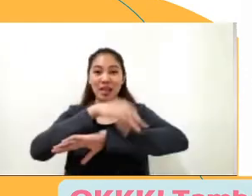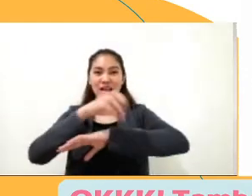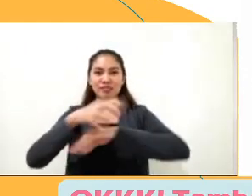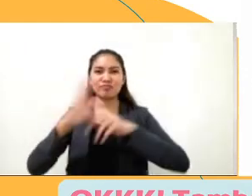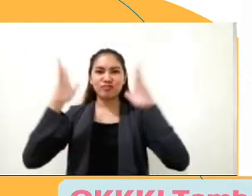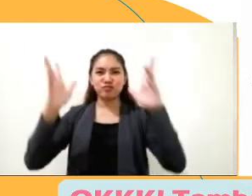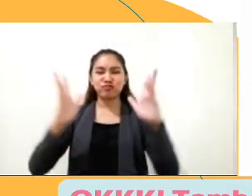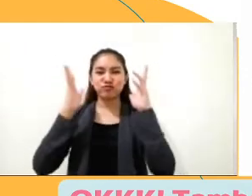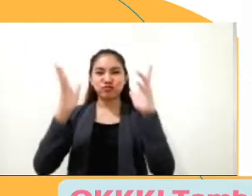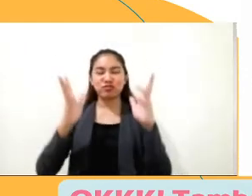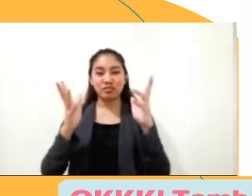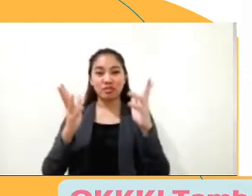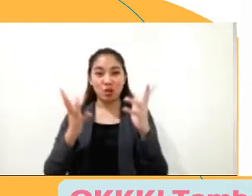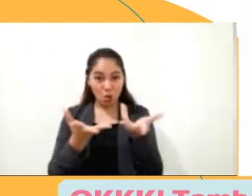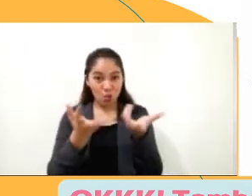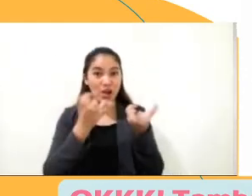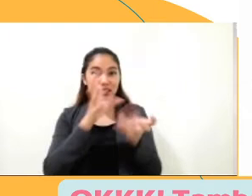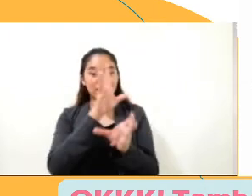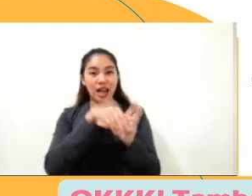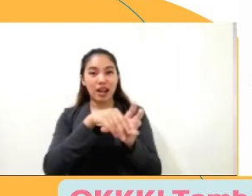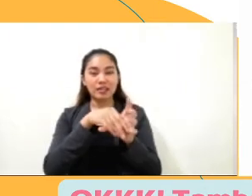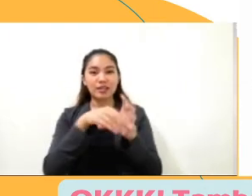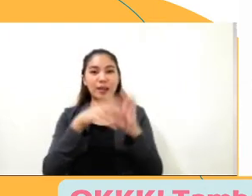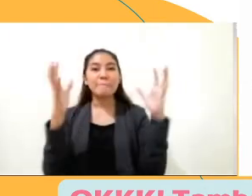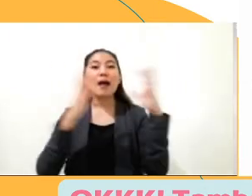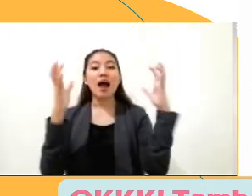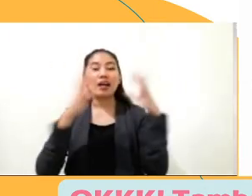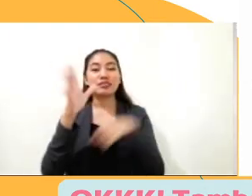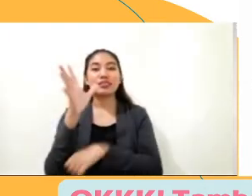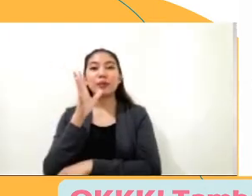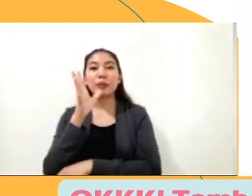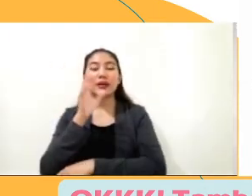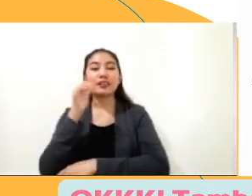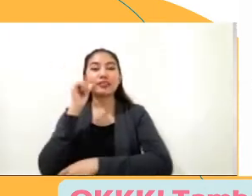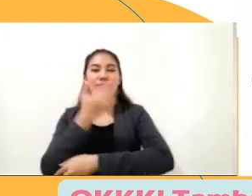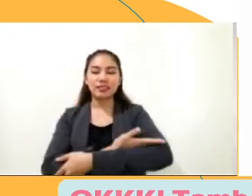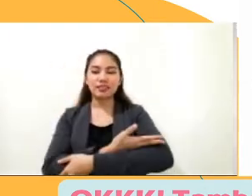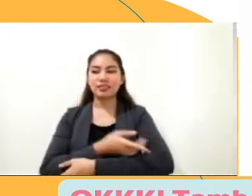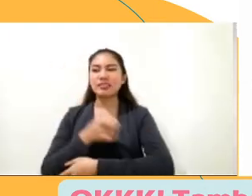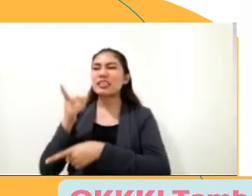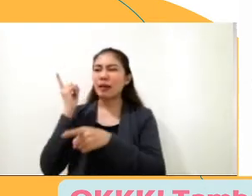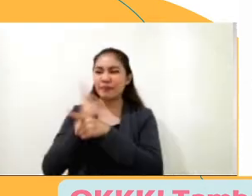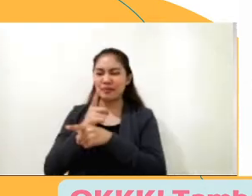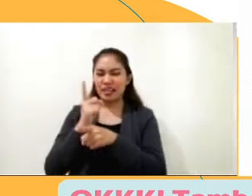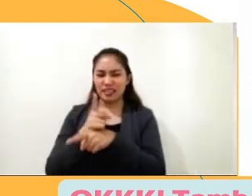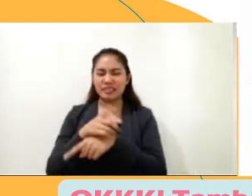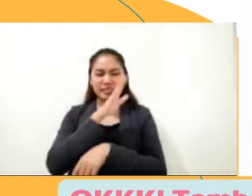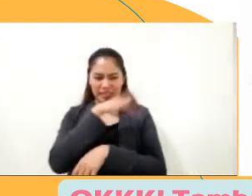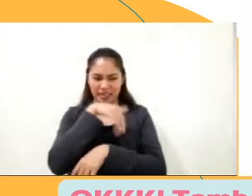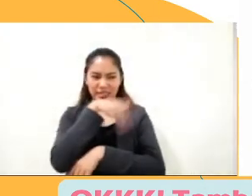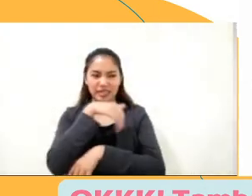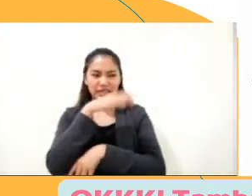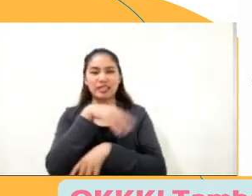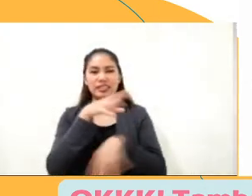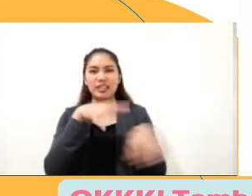sa away ng mag-inang yan? Nadali mo. Tara na nga, madami pa tayo sa away